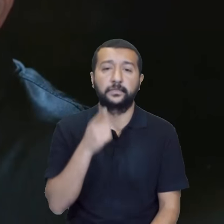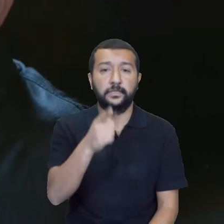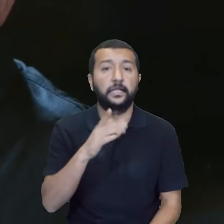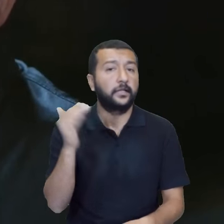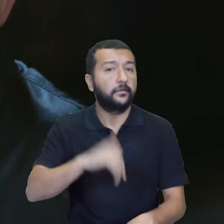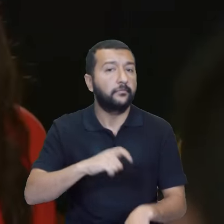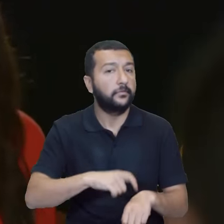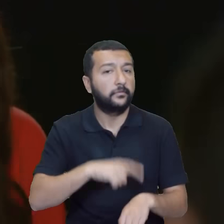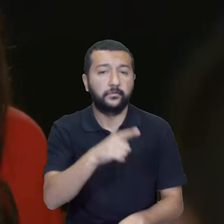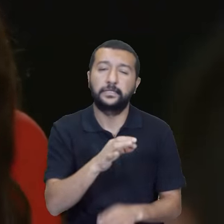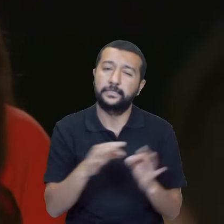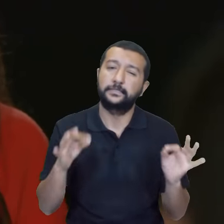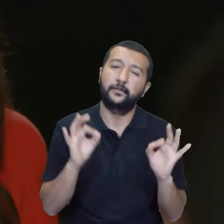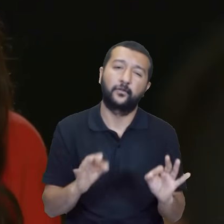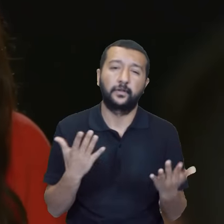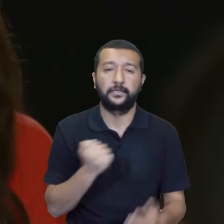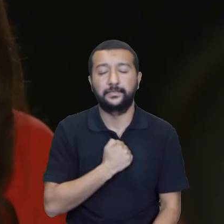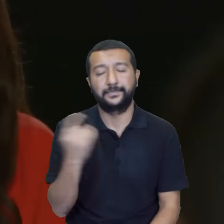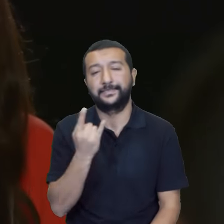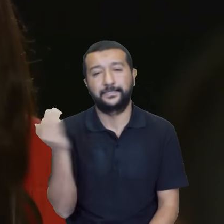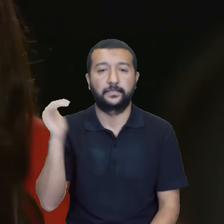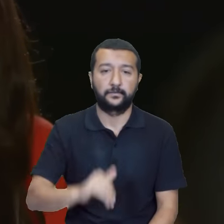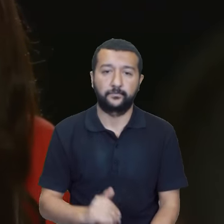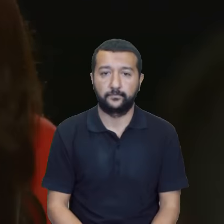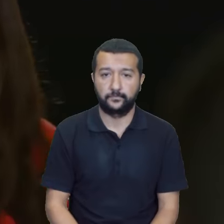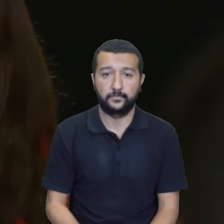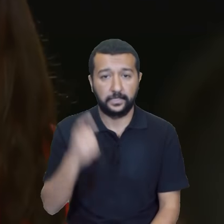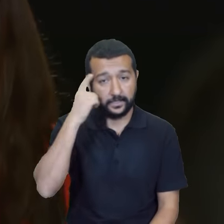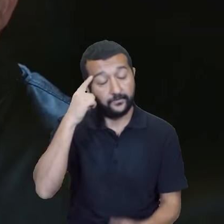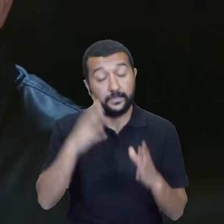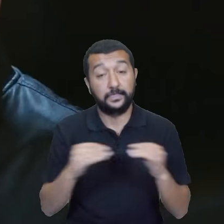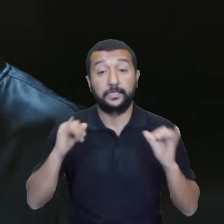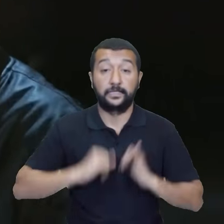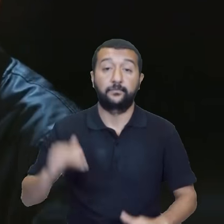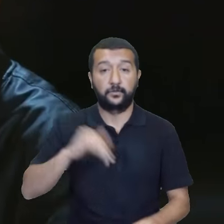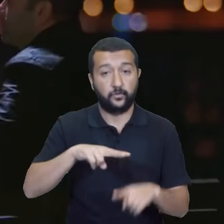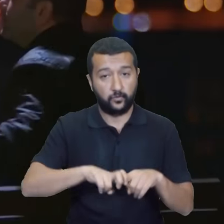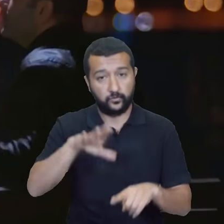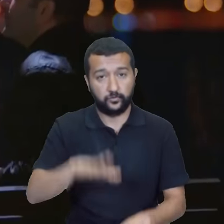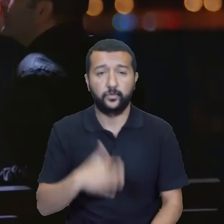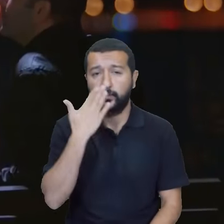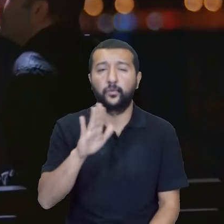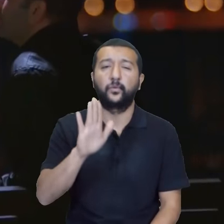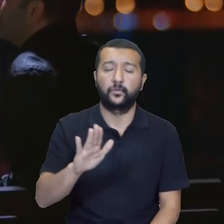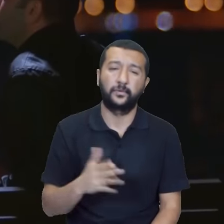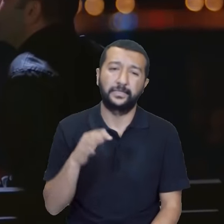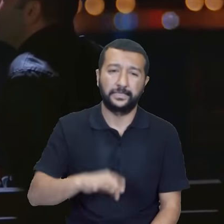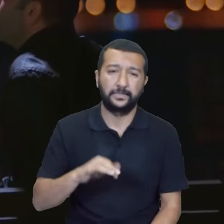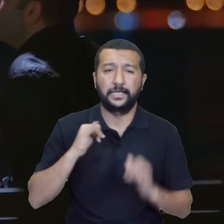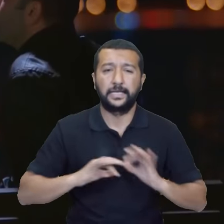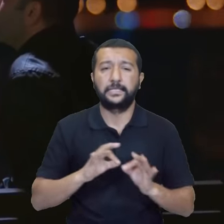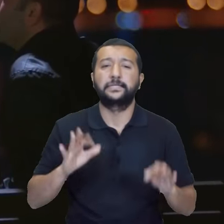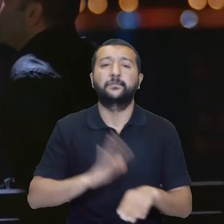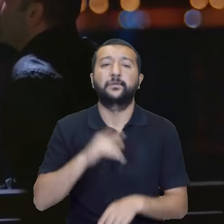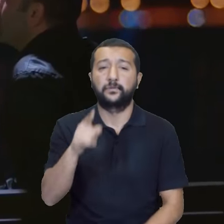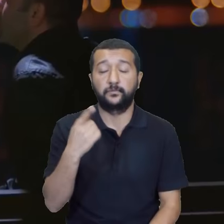Sen ne arıyorsun bu saatte burada? Hiç işte. Öylesine geldim. Kafa dinlemeye geldim. İyi, otur. Yok. Yani şimdi rahatsız etmeyeyim